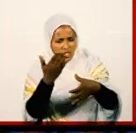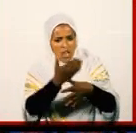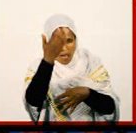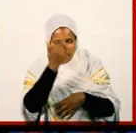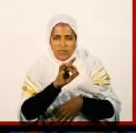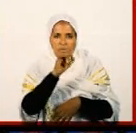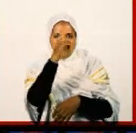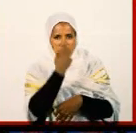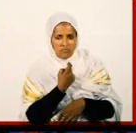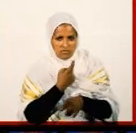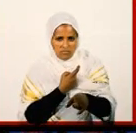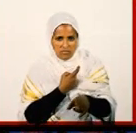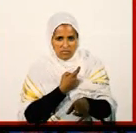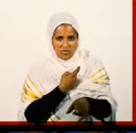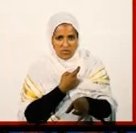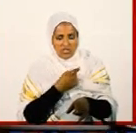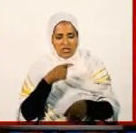ትከለክይዋለሽ